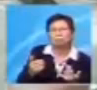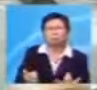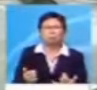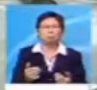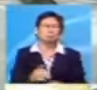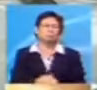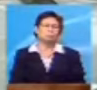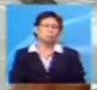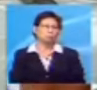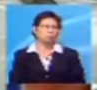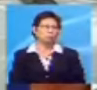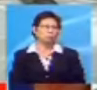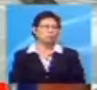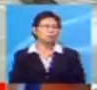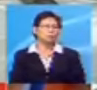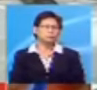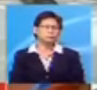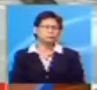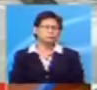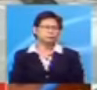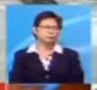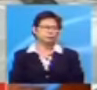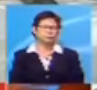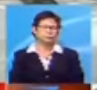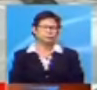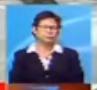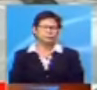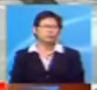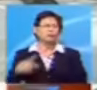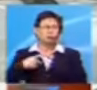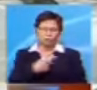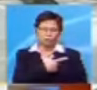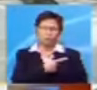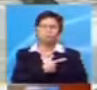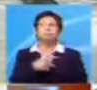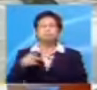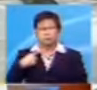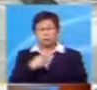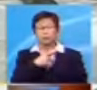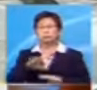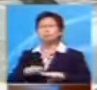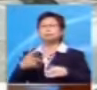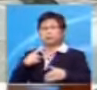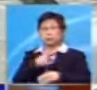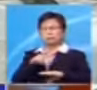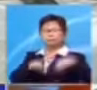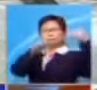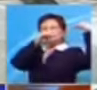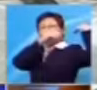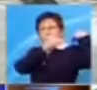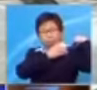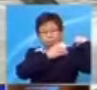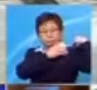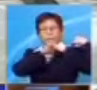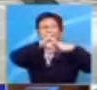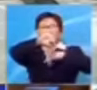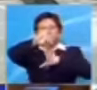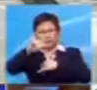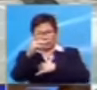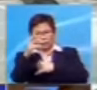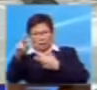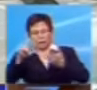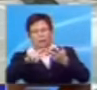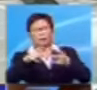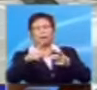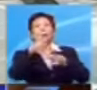CK jadi kita telah mempertanggungjawabkan Majlis jabatan kerj raya dan